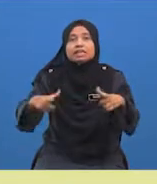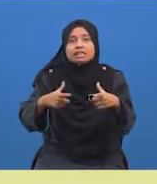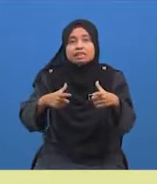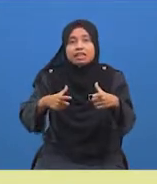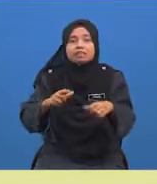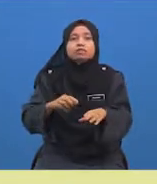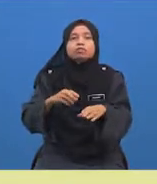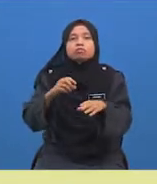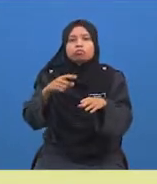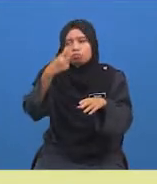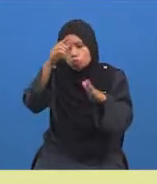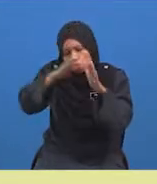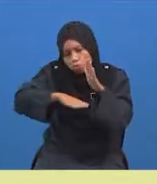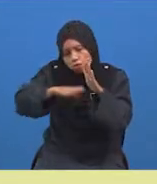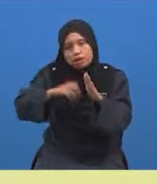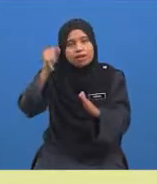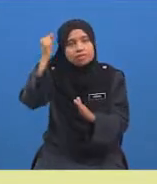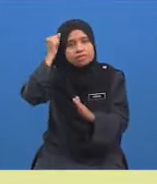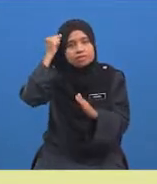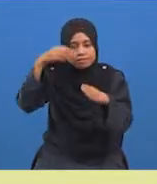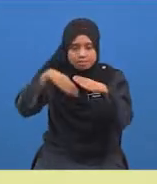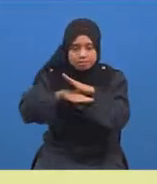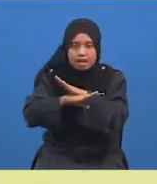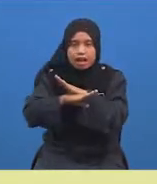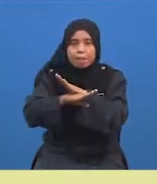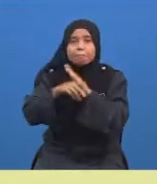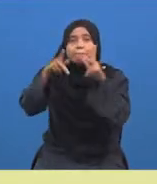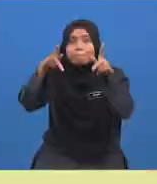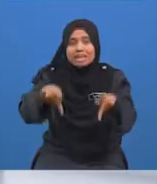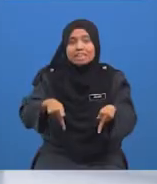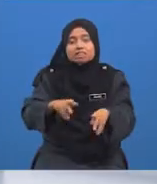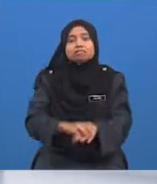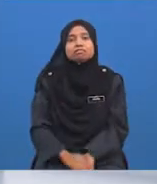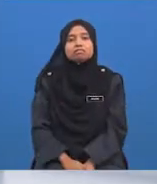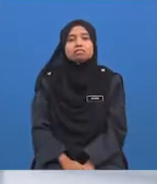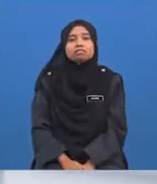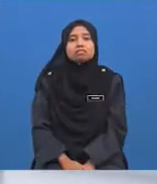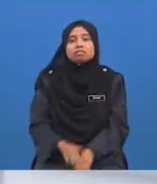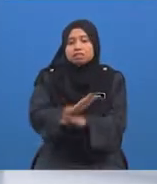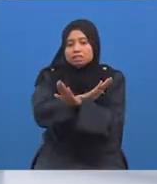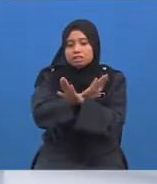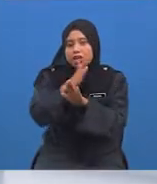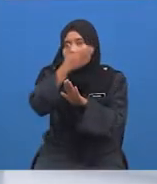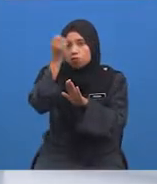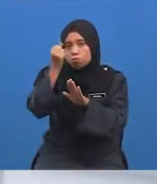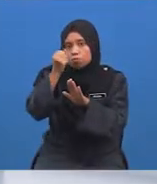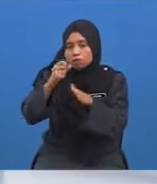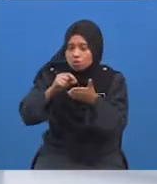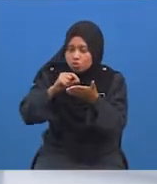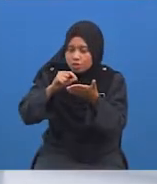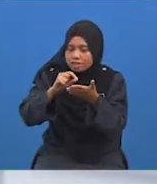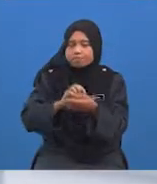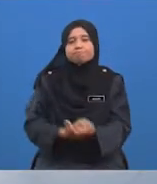pengurusan bagi mengurangkan stres dalam kalangan pekerja. Jangan lupa, sila catat isi penting